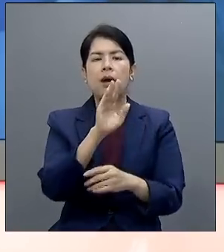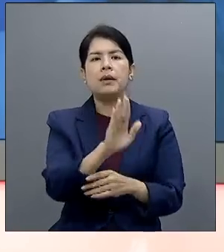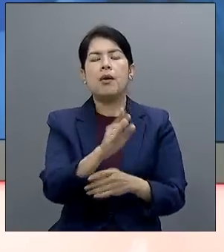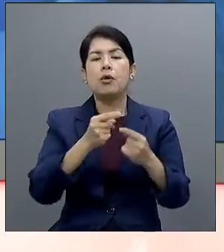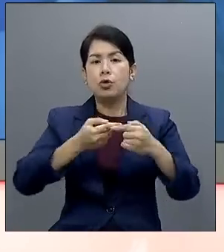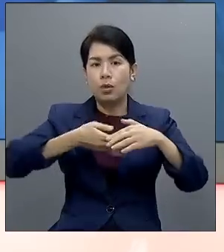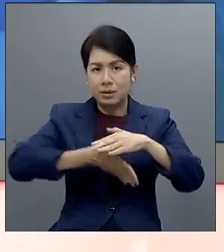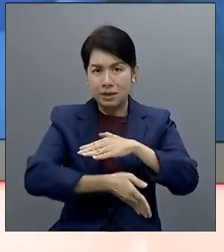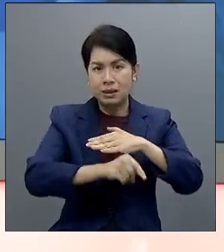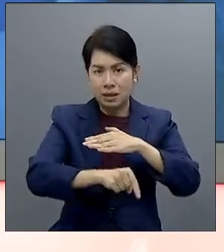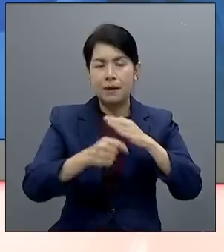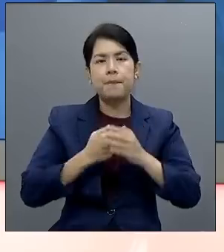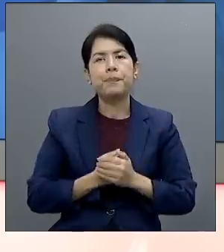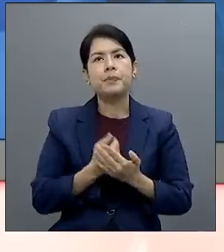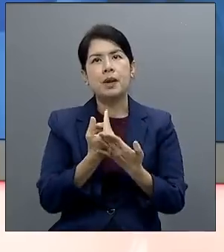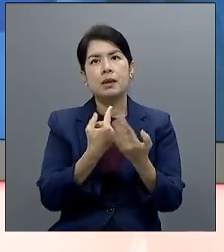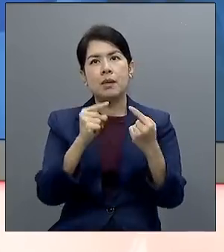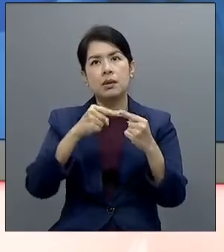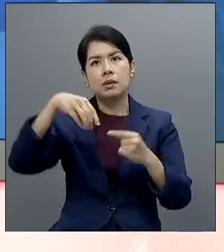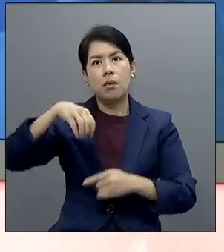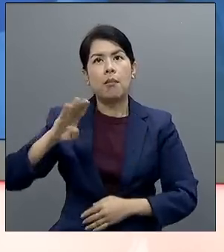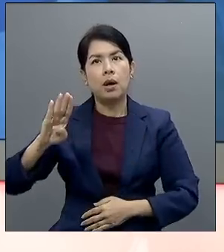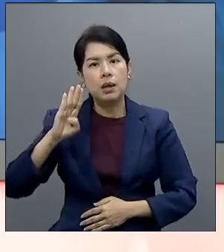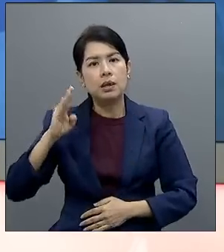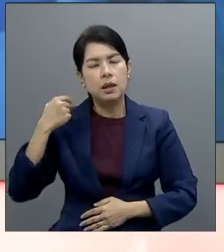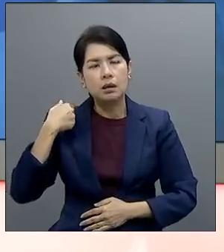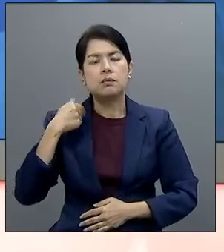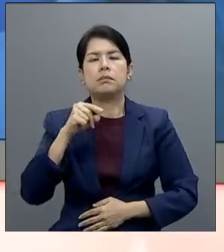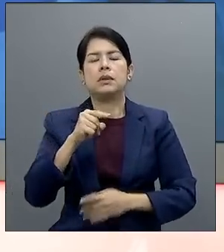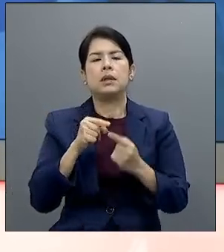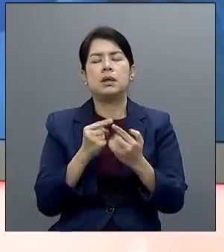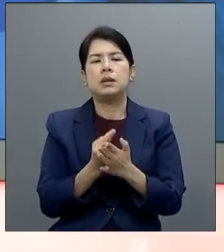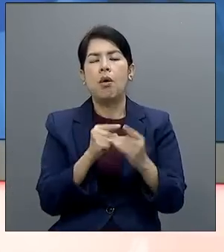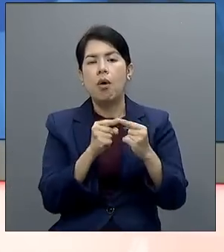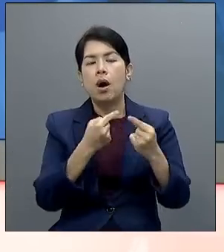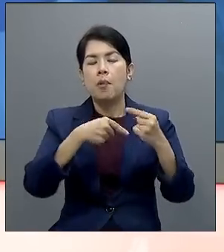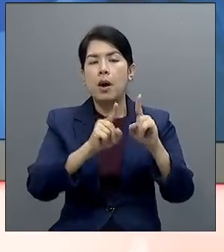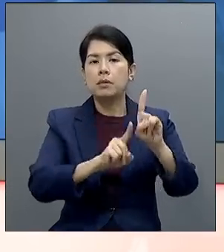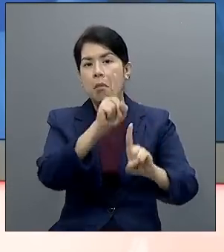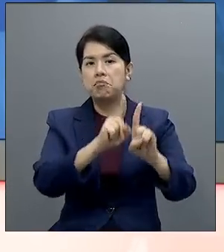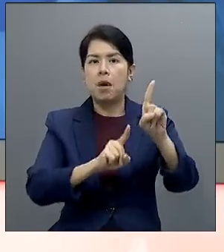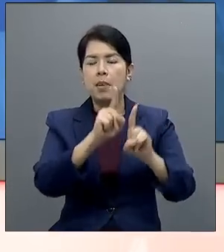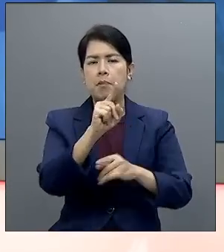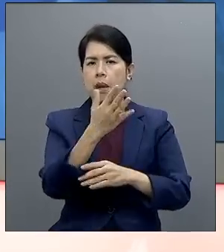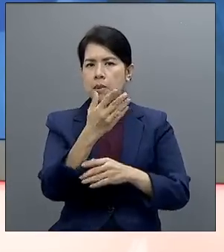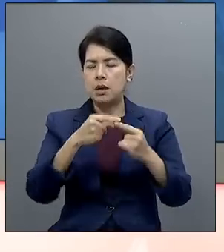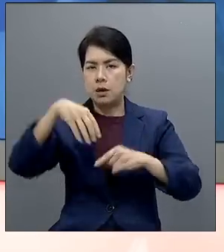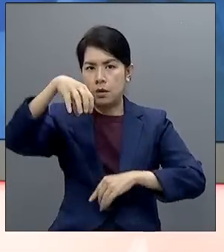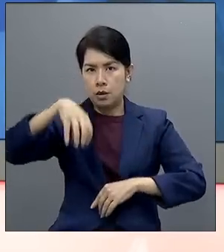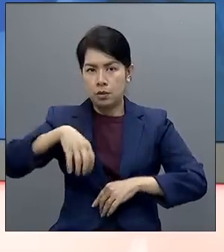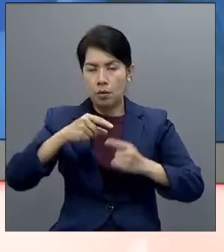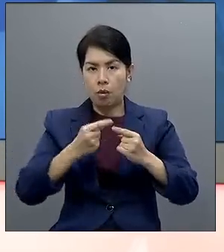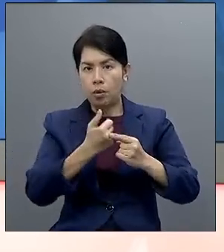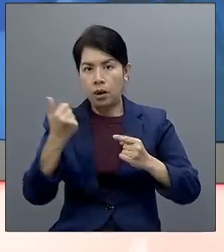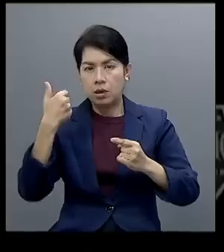เฉพาะกรณีที่ทางบริษัทเองไม่ยอมทดสอบการออกแบบโครงสร้างต้านความดันนะคะแล้วก็ไม่ให้หน่วยงานภายนอกเข้ามาตรวจสอบ